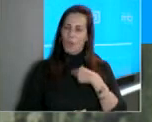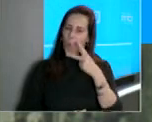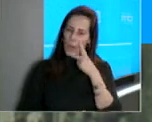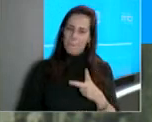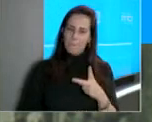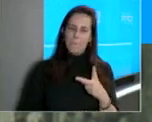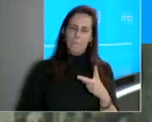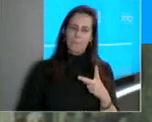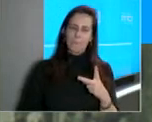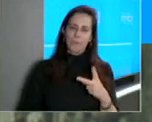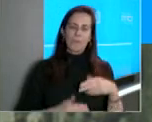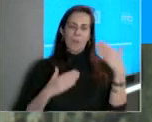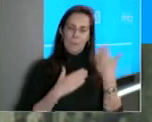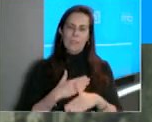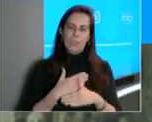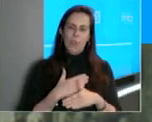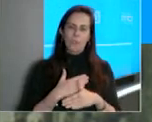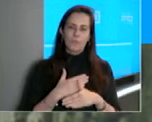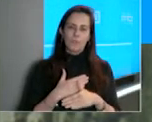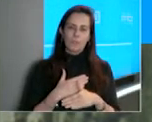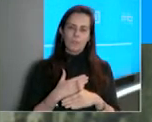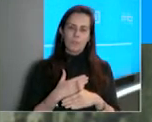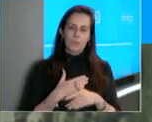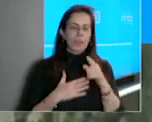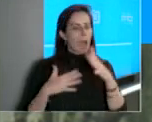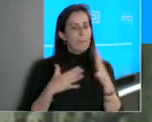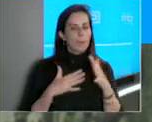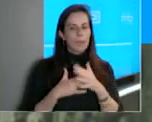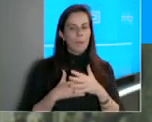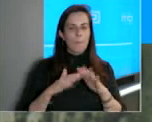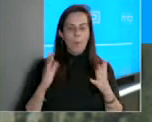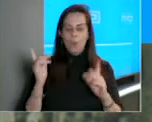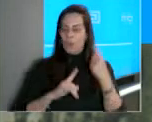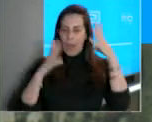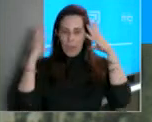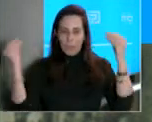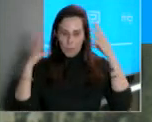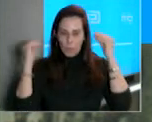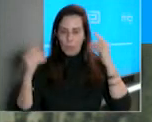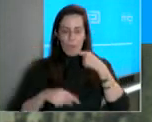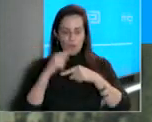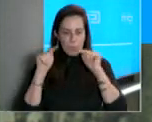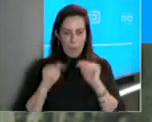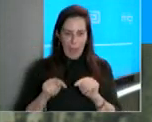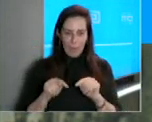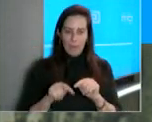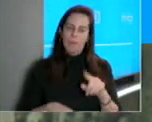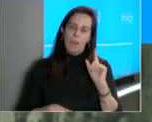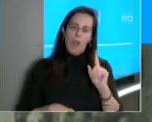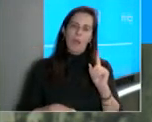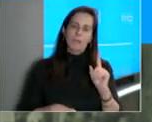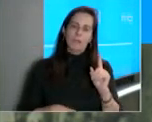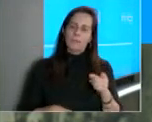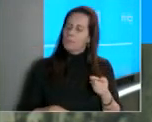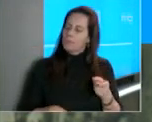ש... בסופו של דבר, כשאתה בודק את מה שעבר על בן גוריון במשך השנים ההם, אז